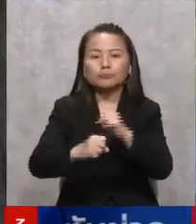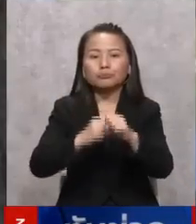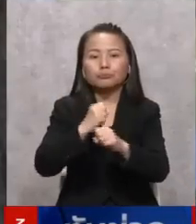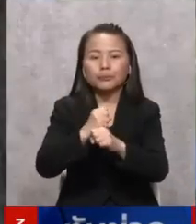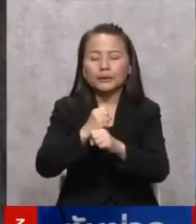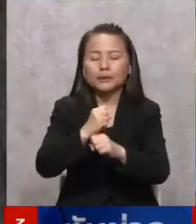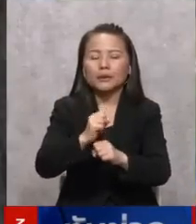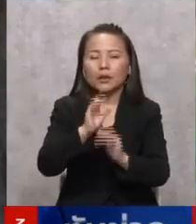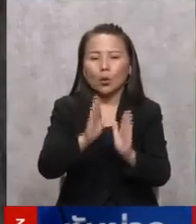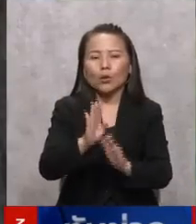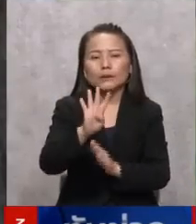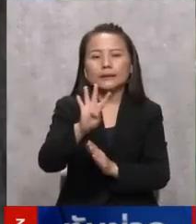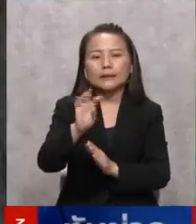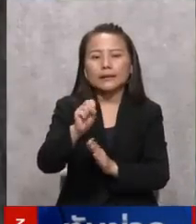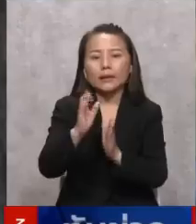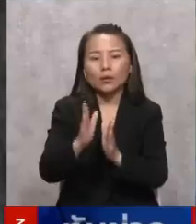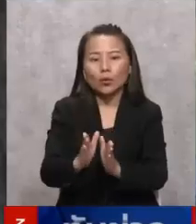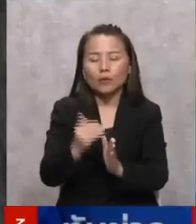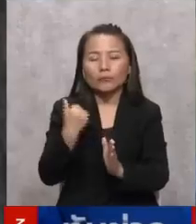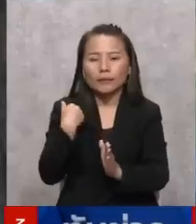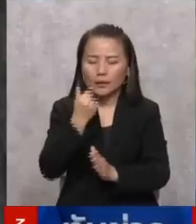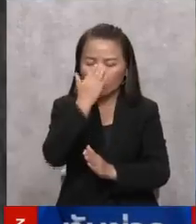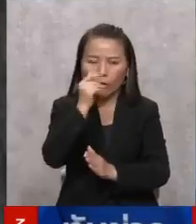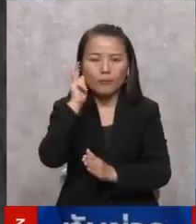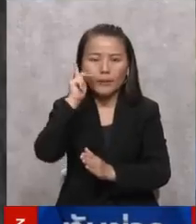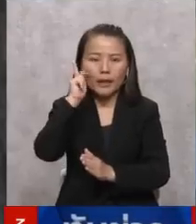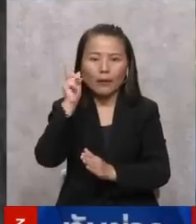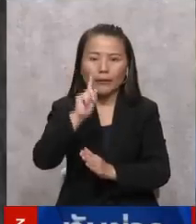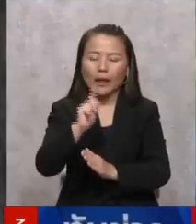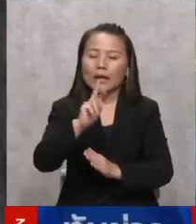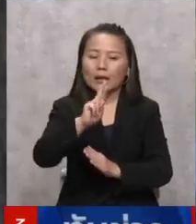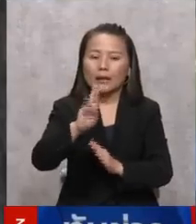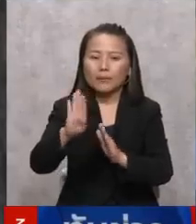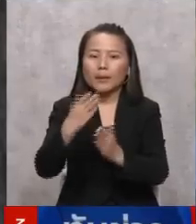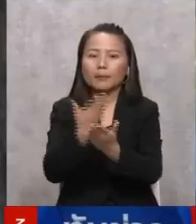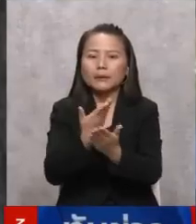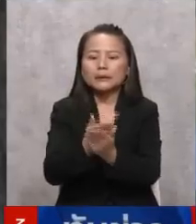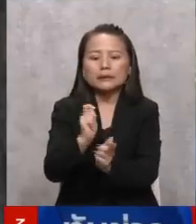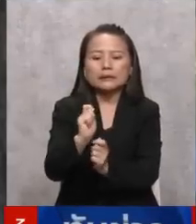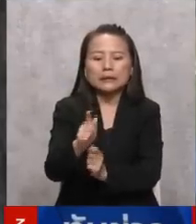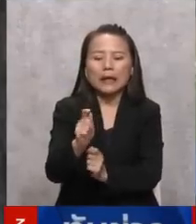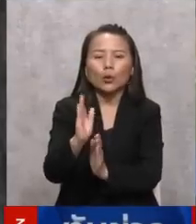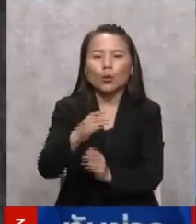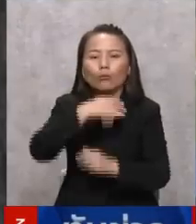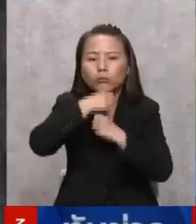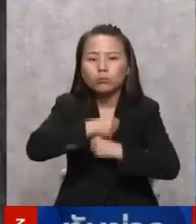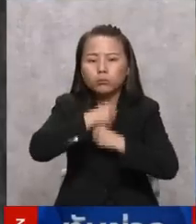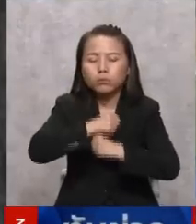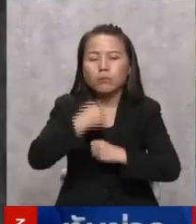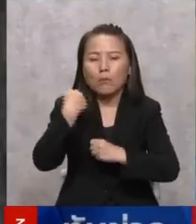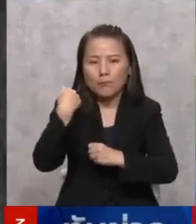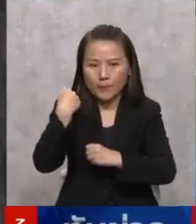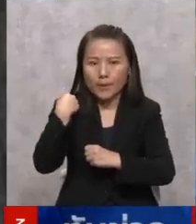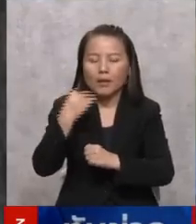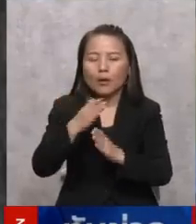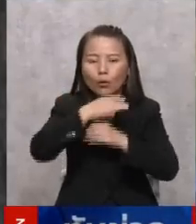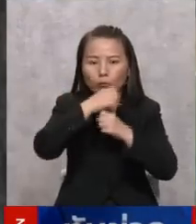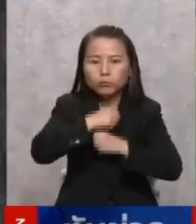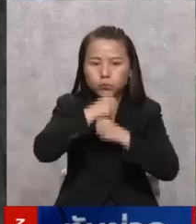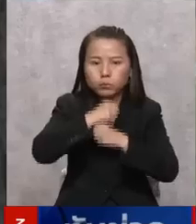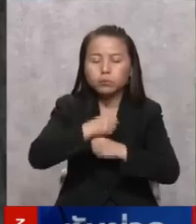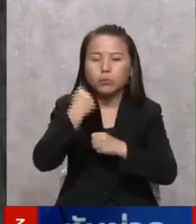เกือบ 400,000 คนนะครับหลังมีกระแสเรื่องของการปรับแก้ระเบียบรับเบี้ยผู้สูงอายุก็สร้างความกังวลใจให้กับกลุ่มผู้สูงอายุเห